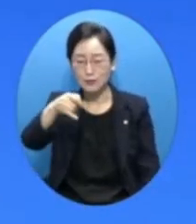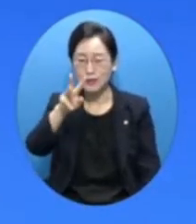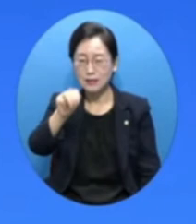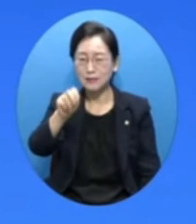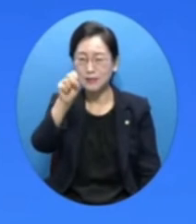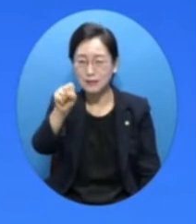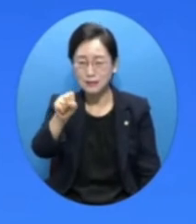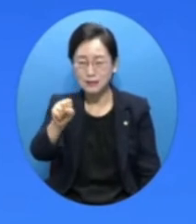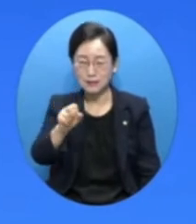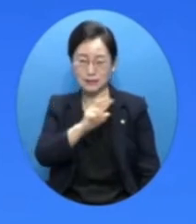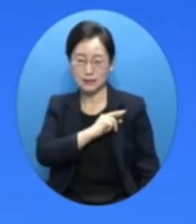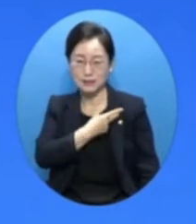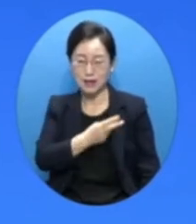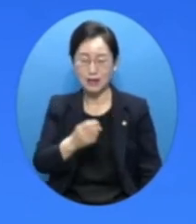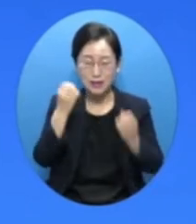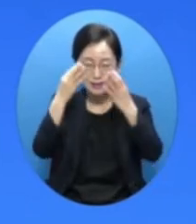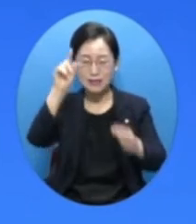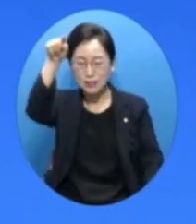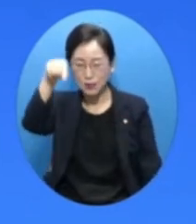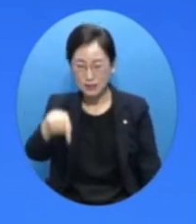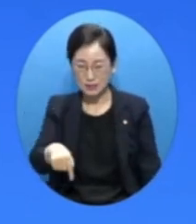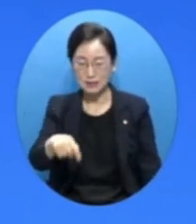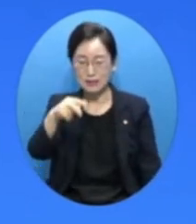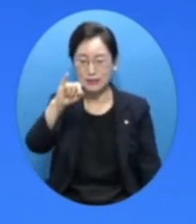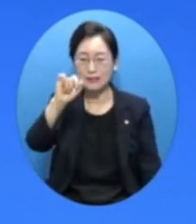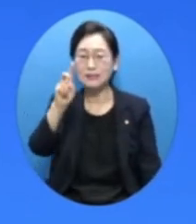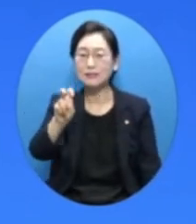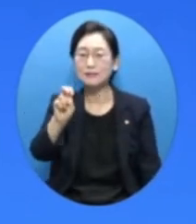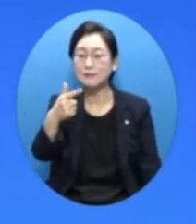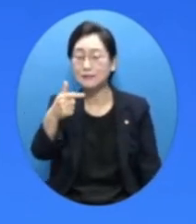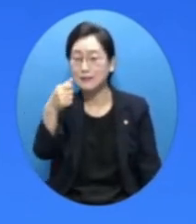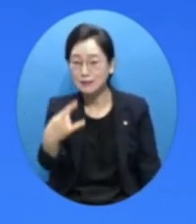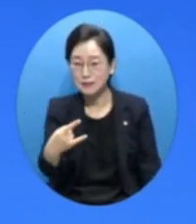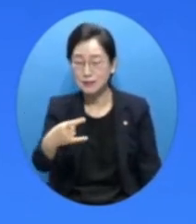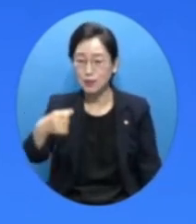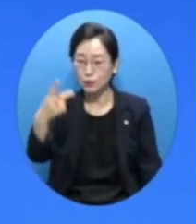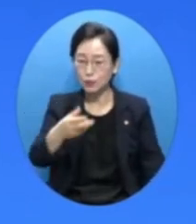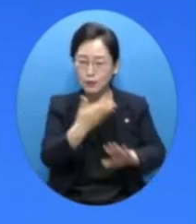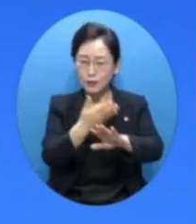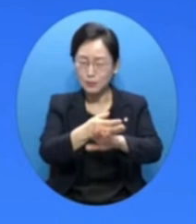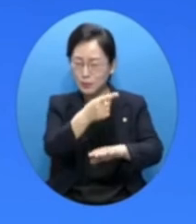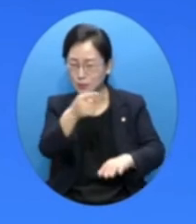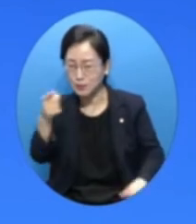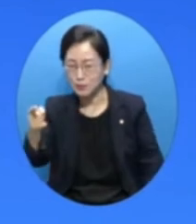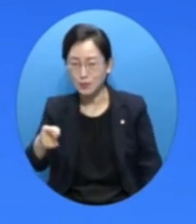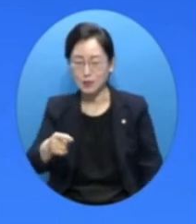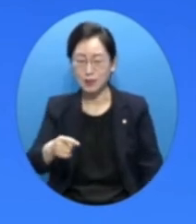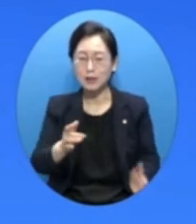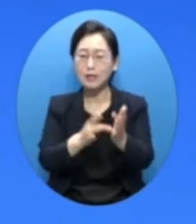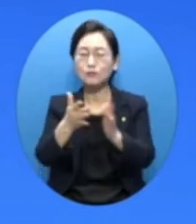정명석을 비롯해서 신천지 이만희 또 많은 사람들이 내가 메시아라고 말을 합니다. 케냐에는